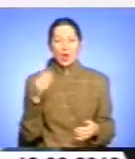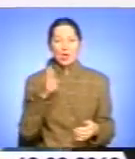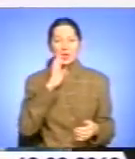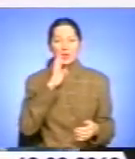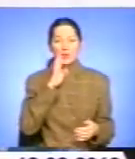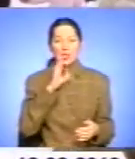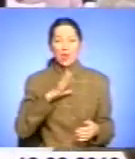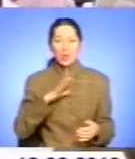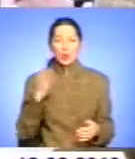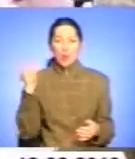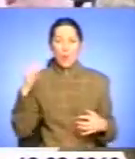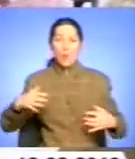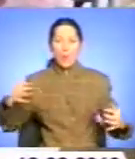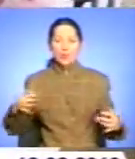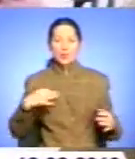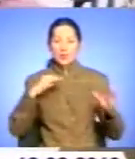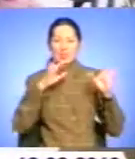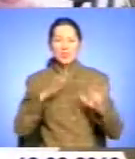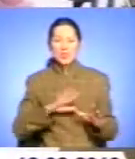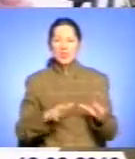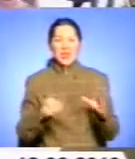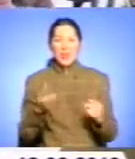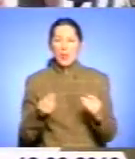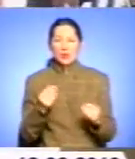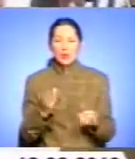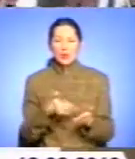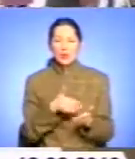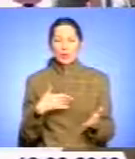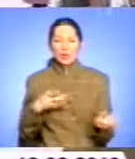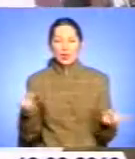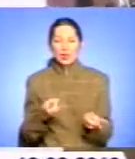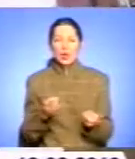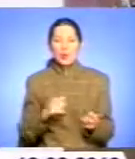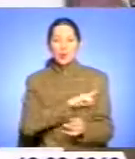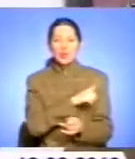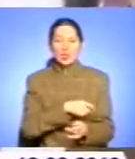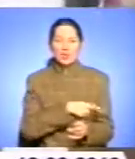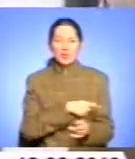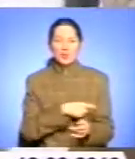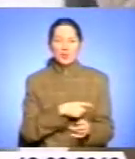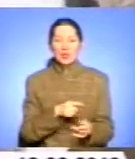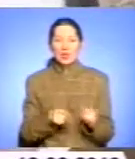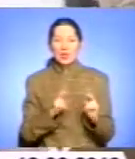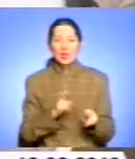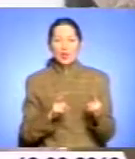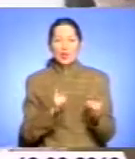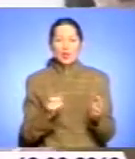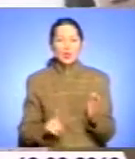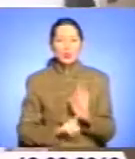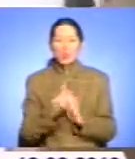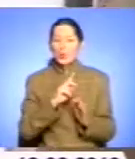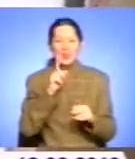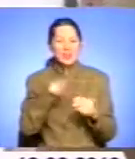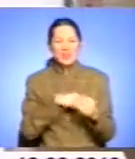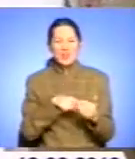такі повні. Сніг не ліпився зовсім і нам треба було докладати всіх зусиль. І, якщо чесно, ніхто спочатку не вірив в успіх цієї